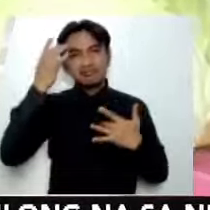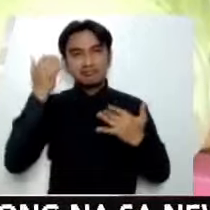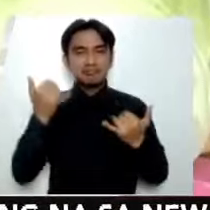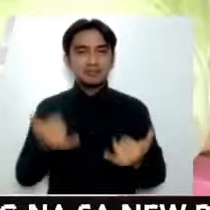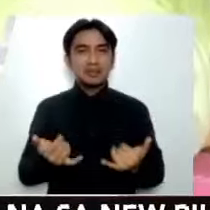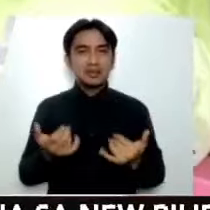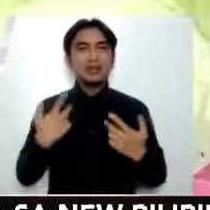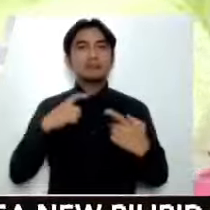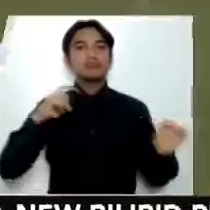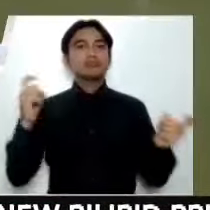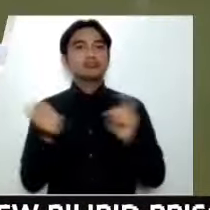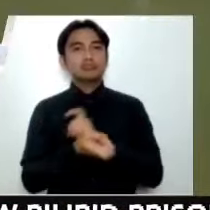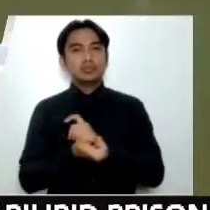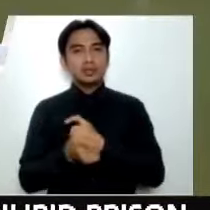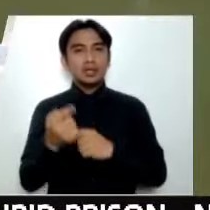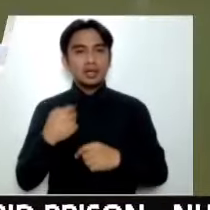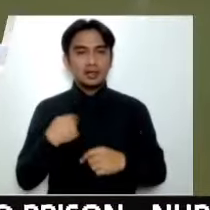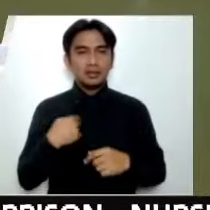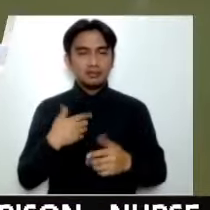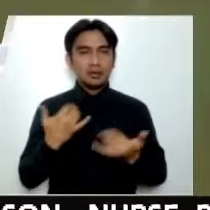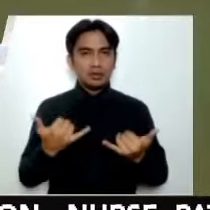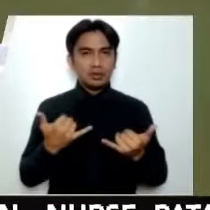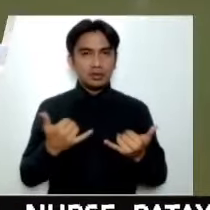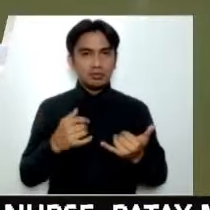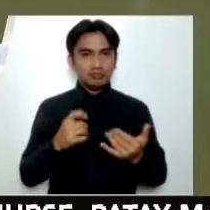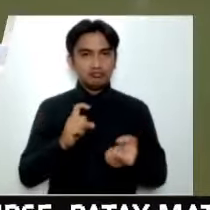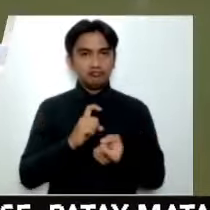maayos. Nagkakaedad na ako. Gusto na mag-start na mag-workout, kumain na on time. Mas ninanamnam na rin daw niya ngayon ang